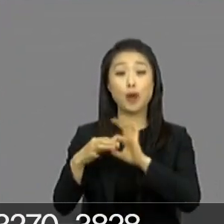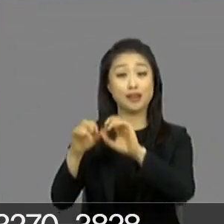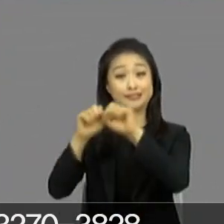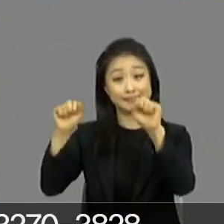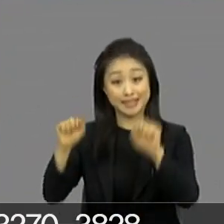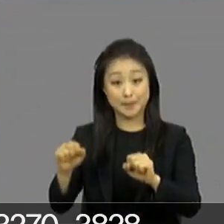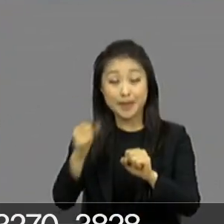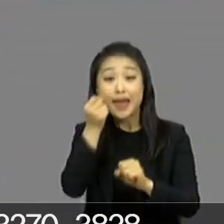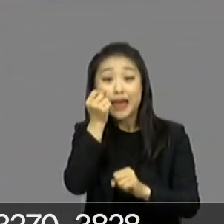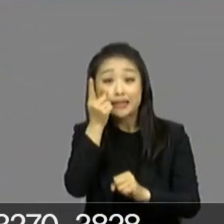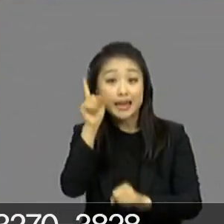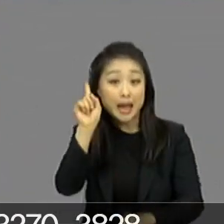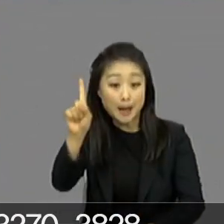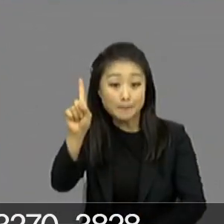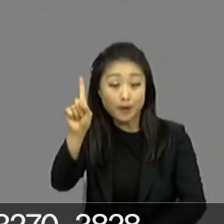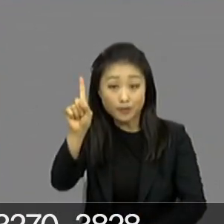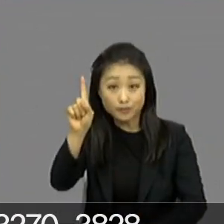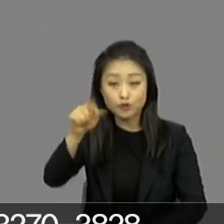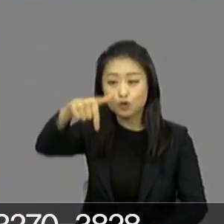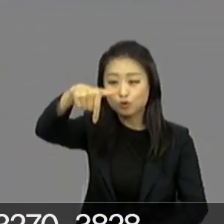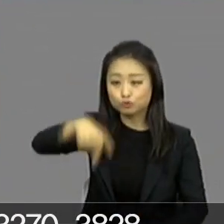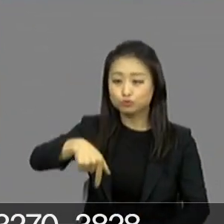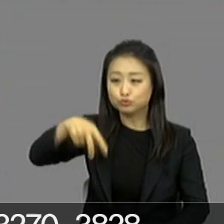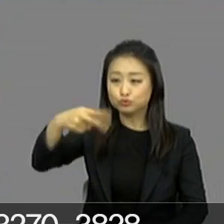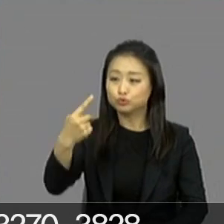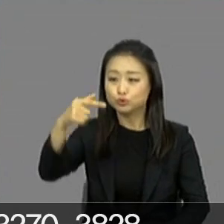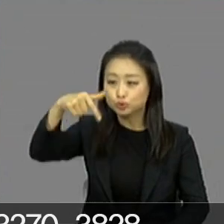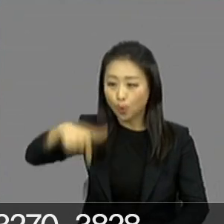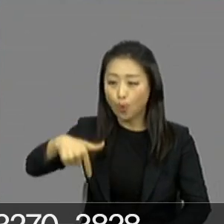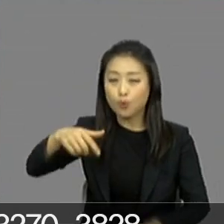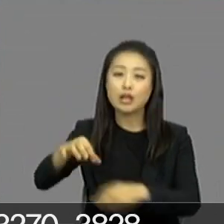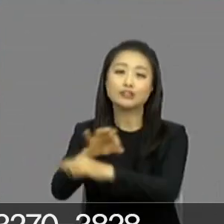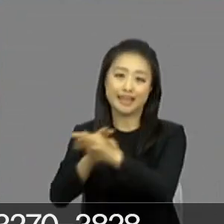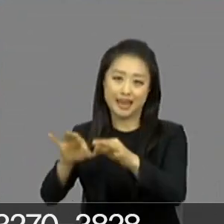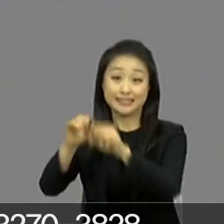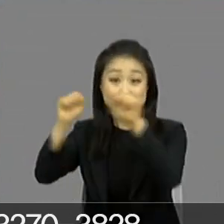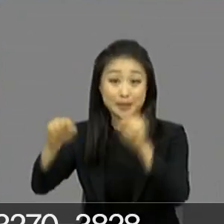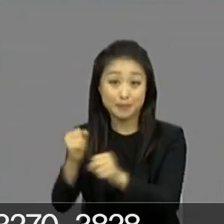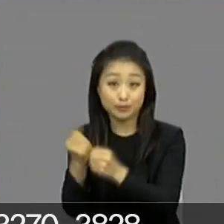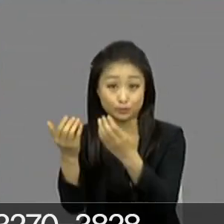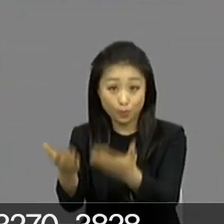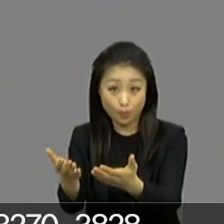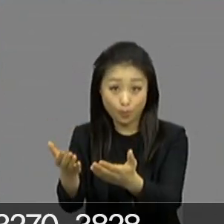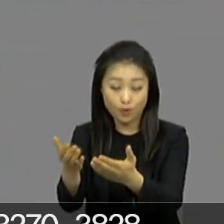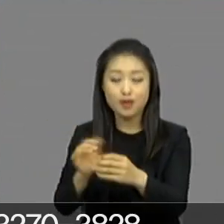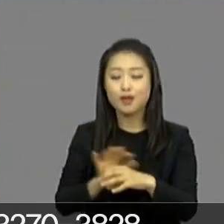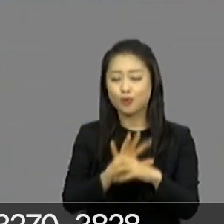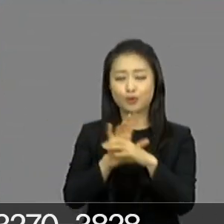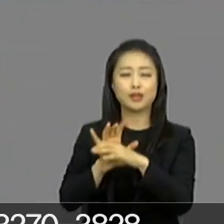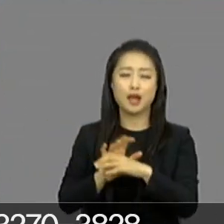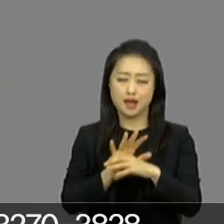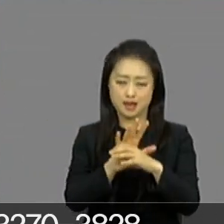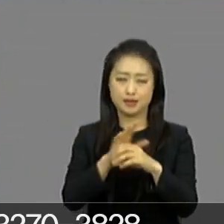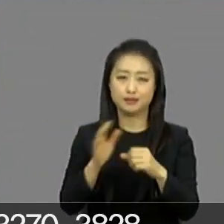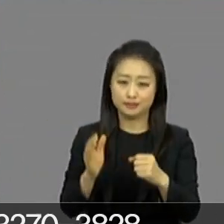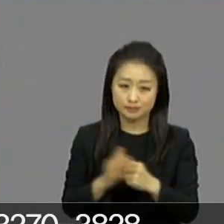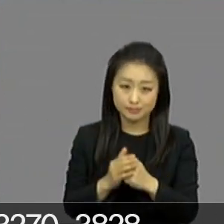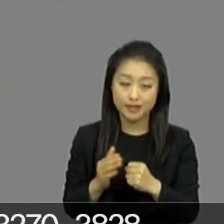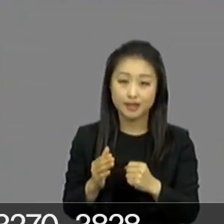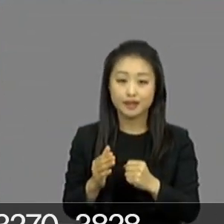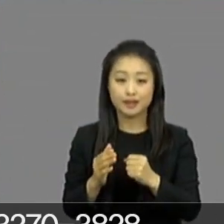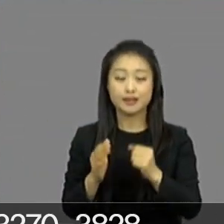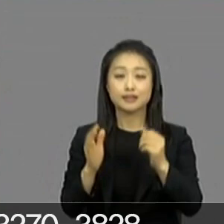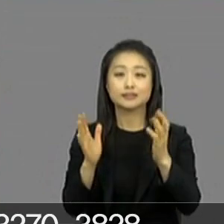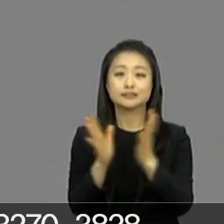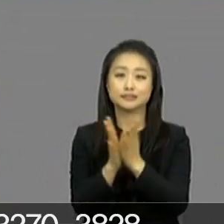한달에 한번씩 구독 경제로 해서 이제 이런 어떤 시스템을 만들어 드리면 어 그러다 와 같은 이런 그